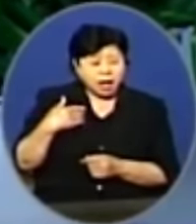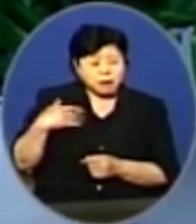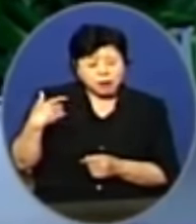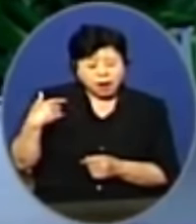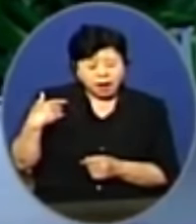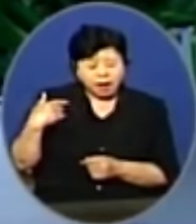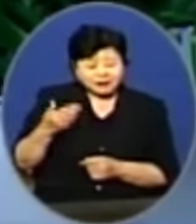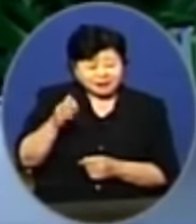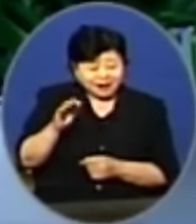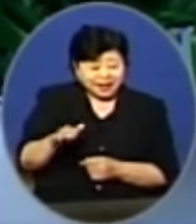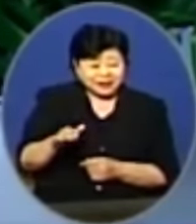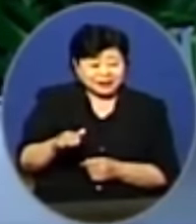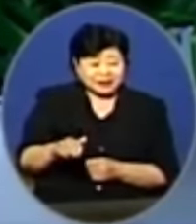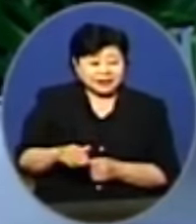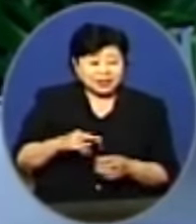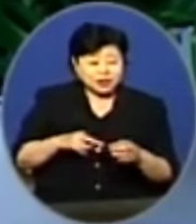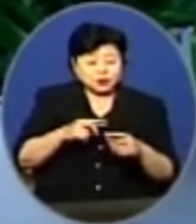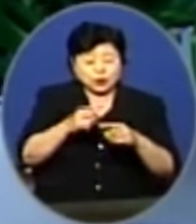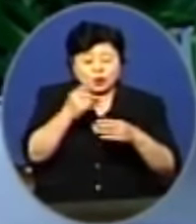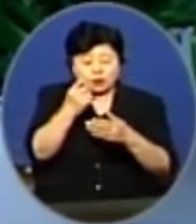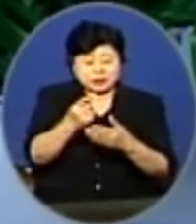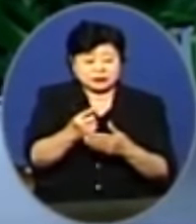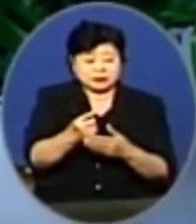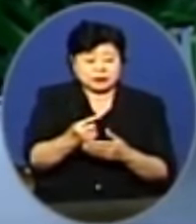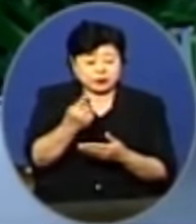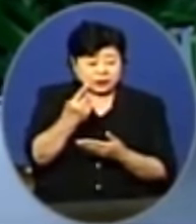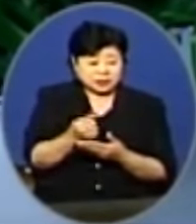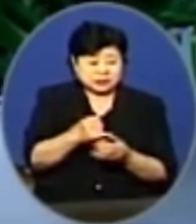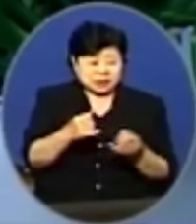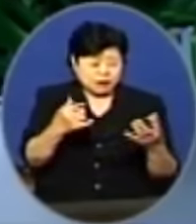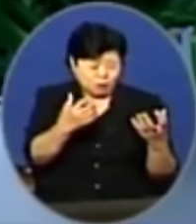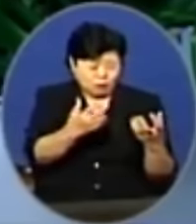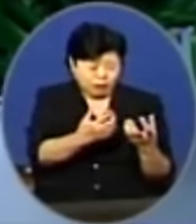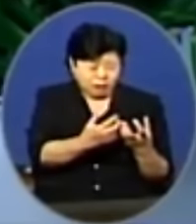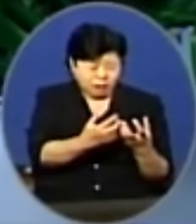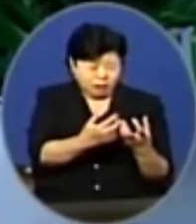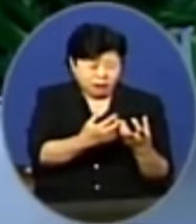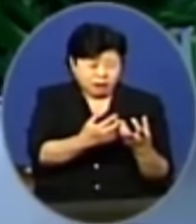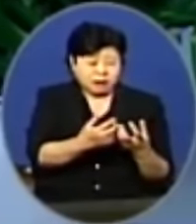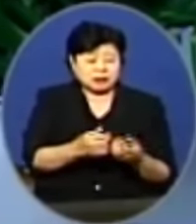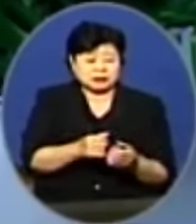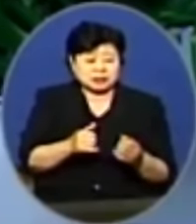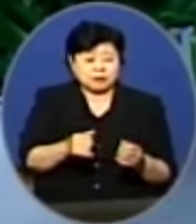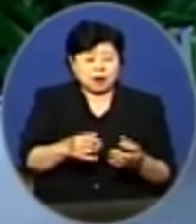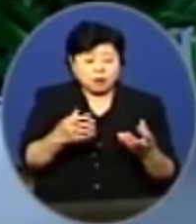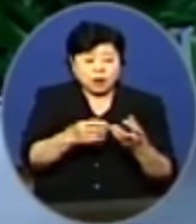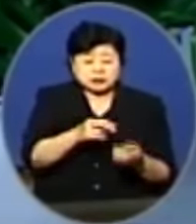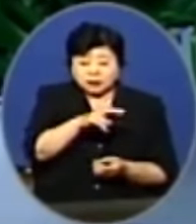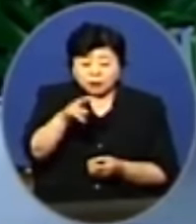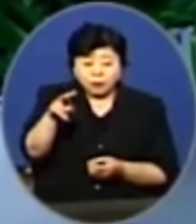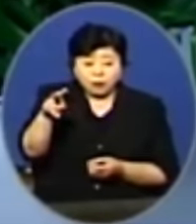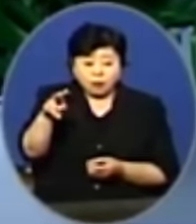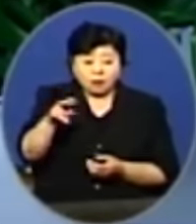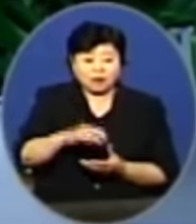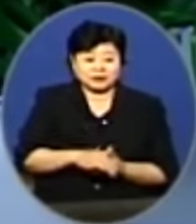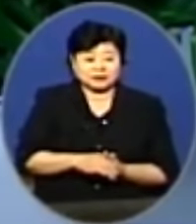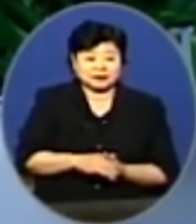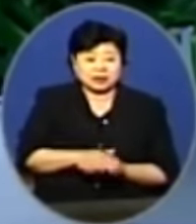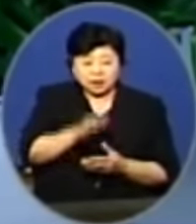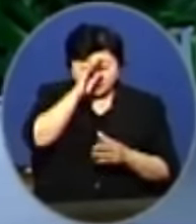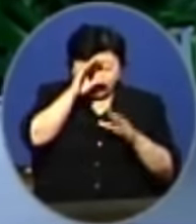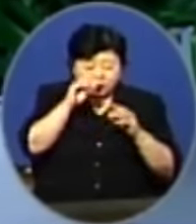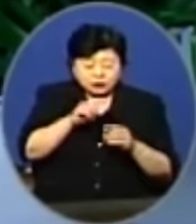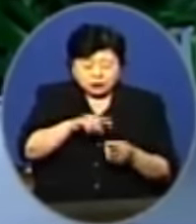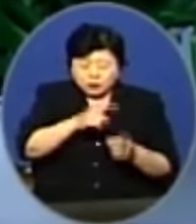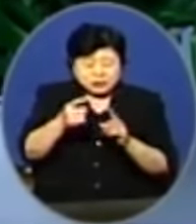모르면서 우리 여의도 순복음교회에 왔어요. 오니까 아니게 아니라 창고 같은 교회에 사람들이 와글와글해서 붙잡고서 병을 어디